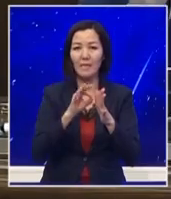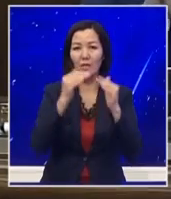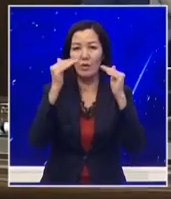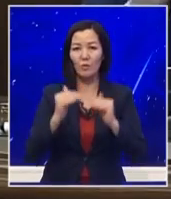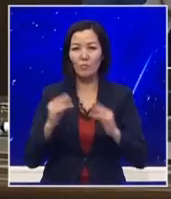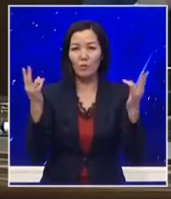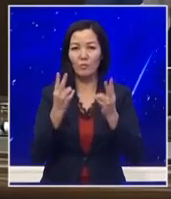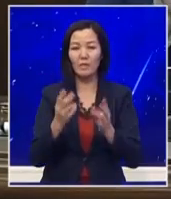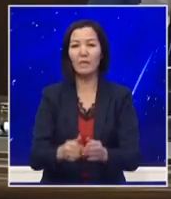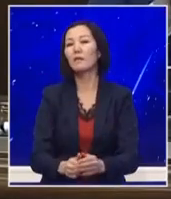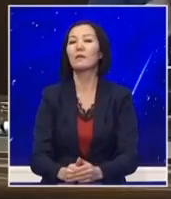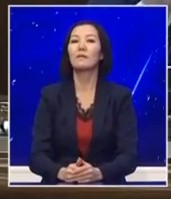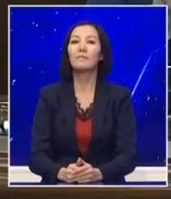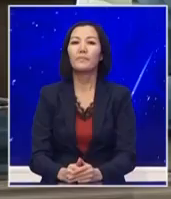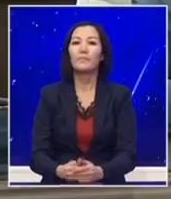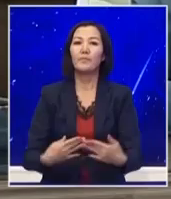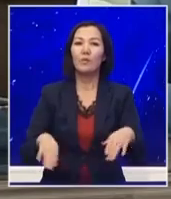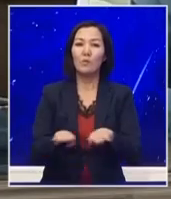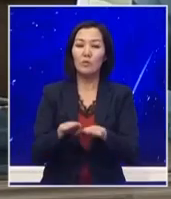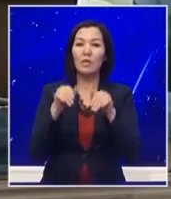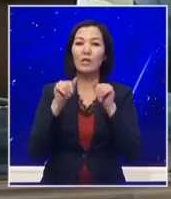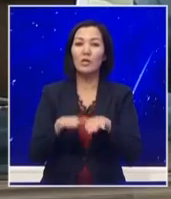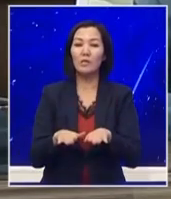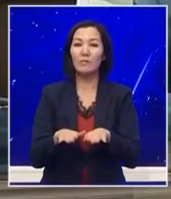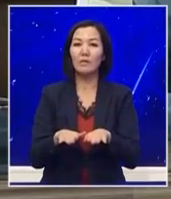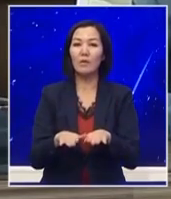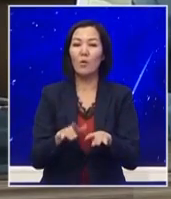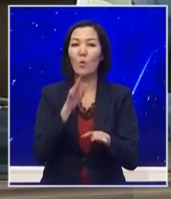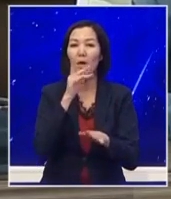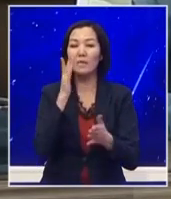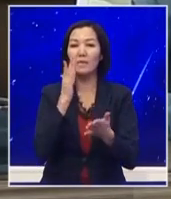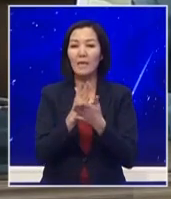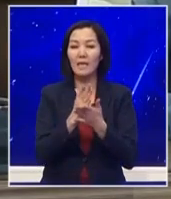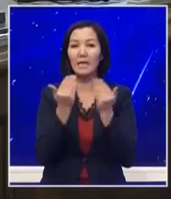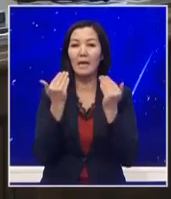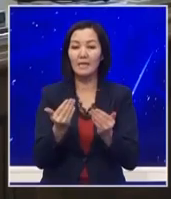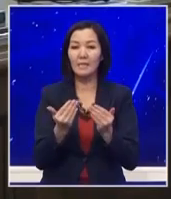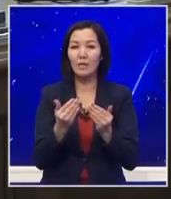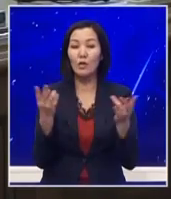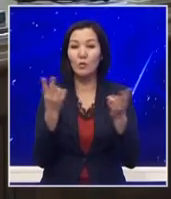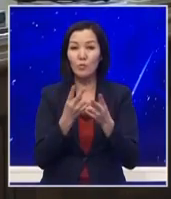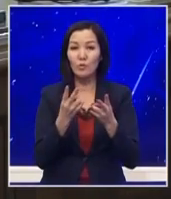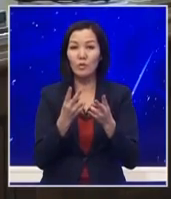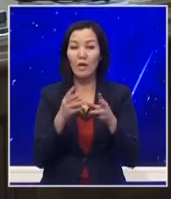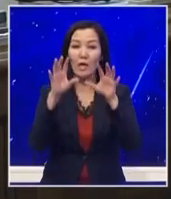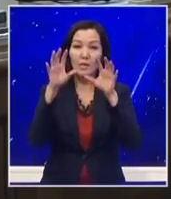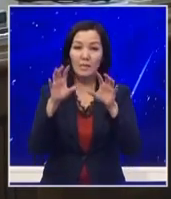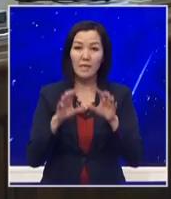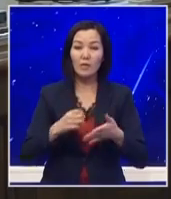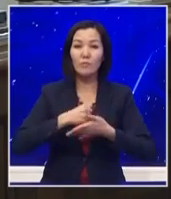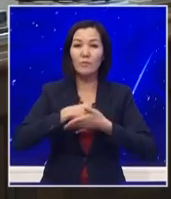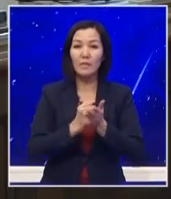керек. Осындай шешімді қабылдайтын уақыт келді. Өткені аталған норма заң жүзінде